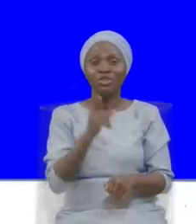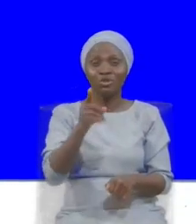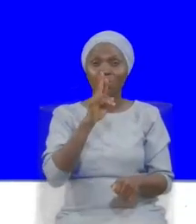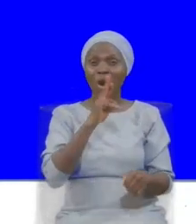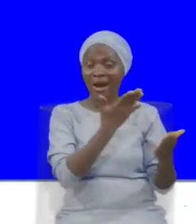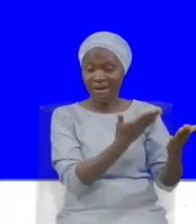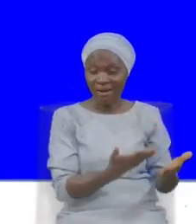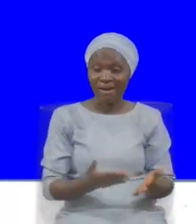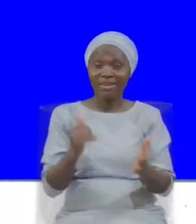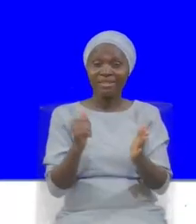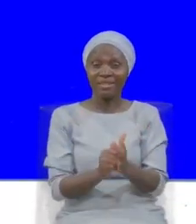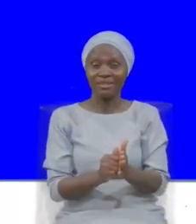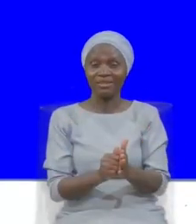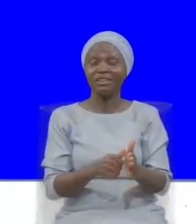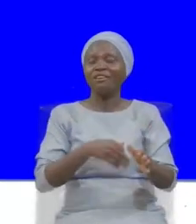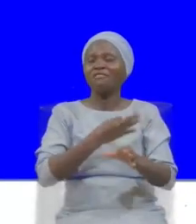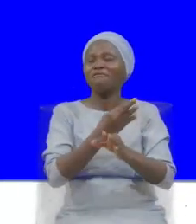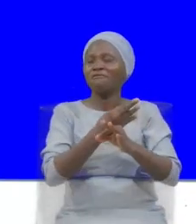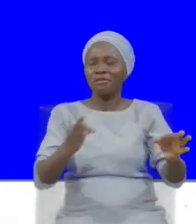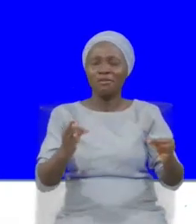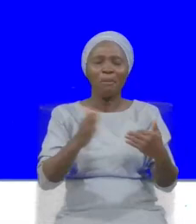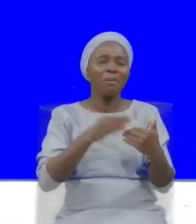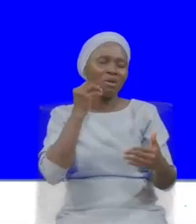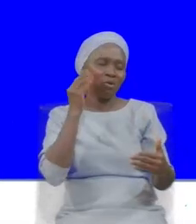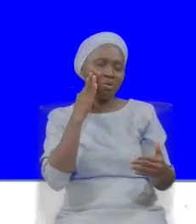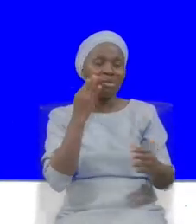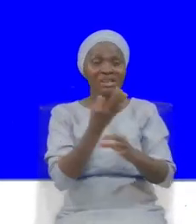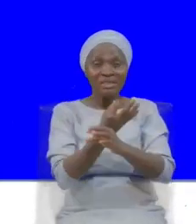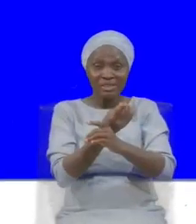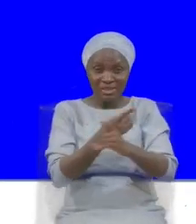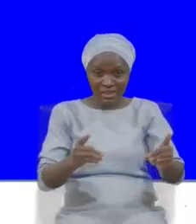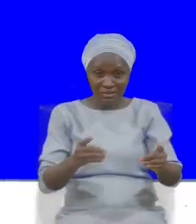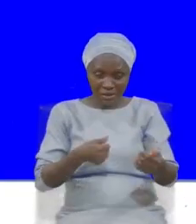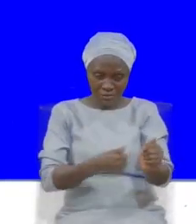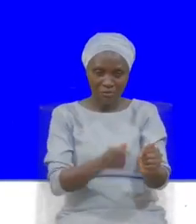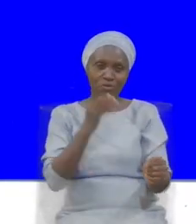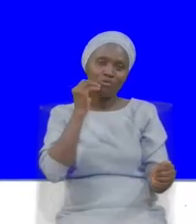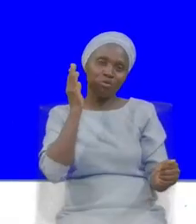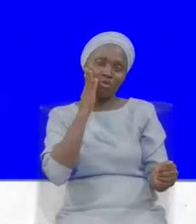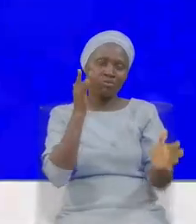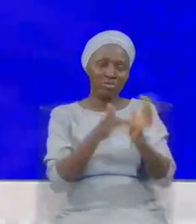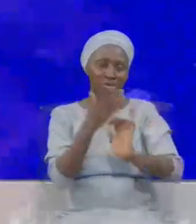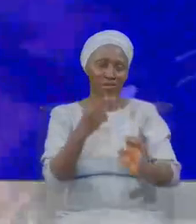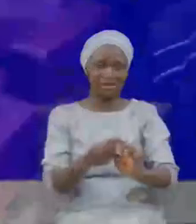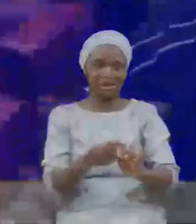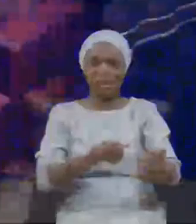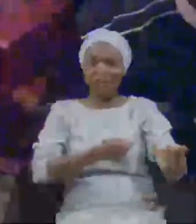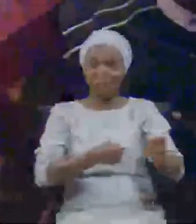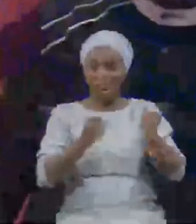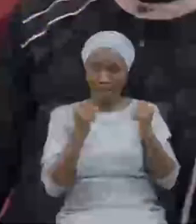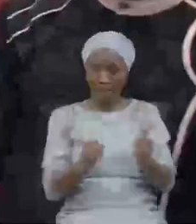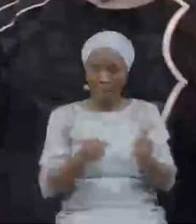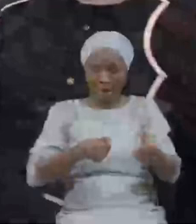Vous allez rentrer à la maison avec cette liberté. Vous allez rentrer à la maison avec la délivrance. Vous allez rentrer à la maison avec